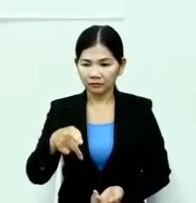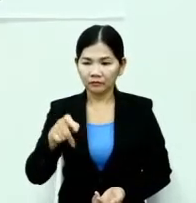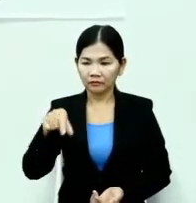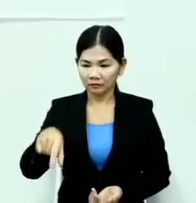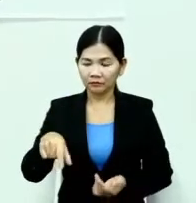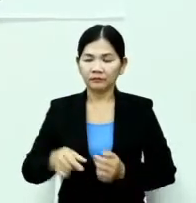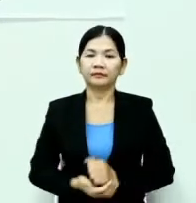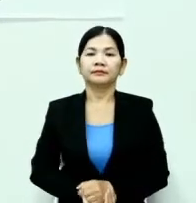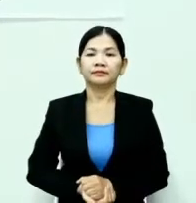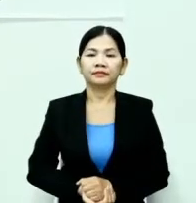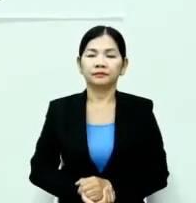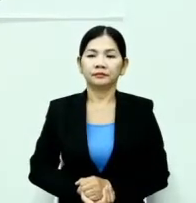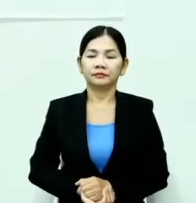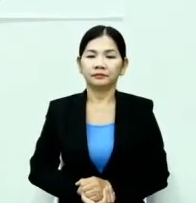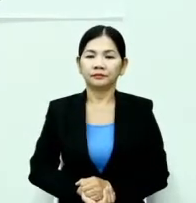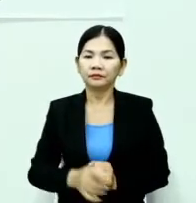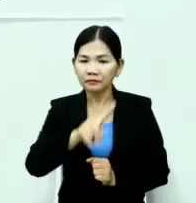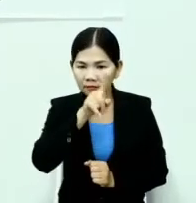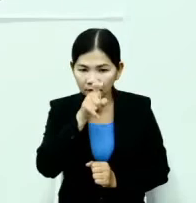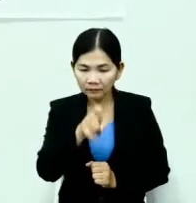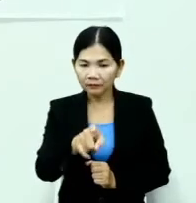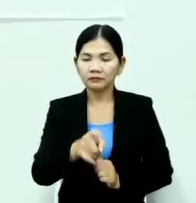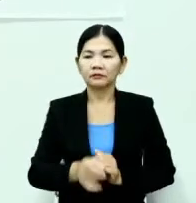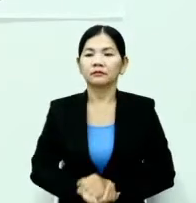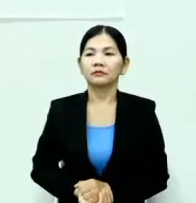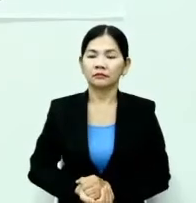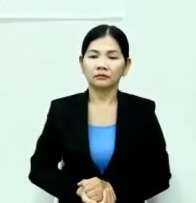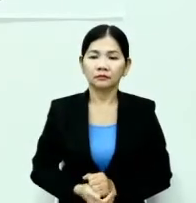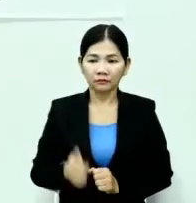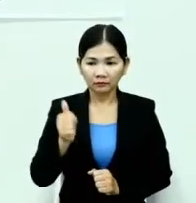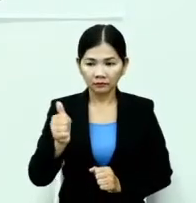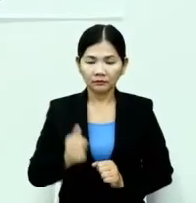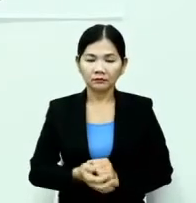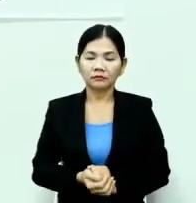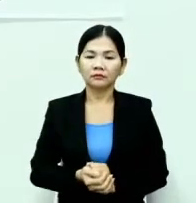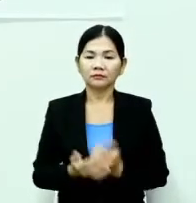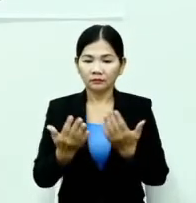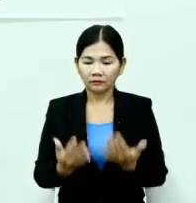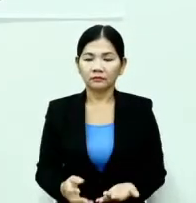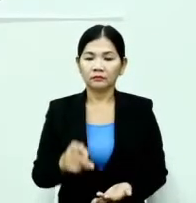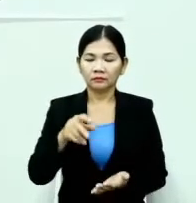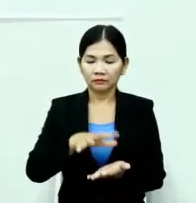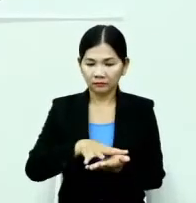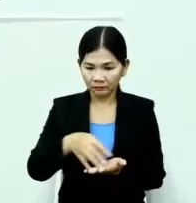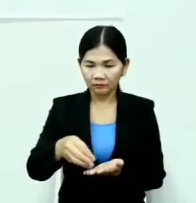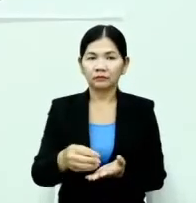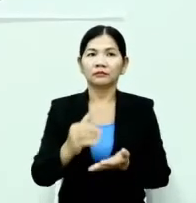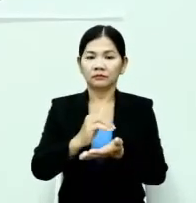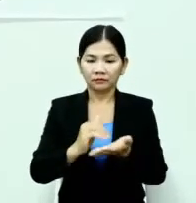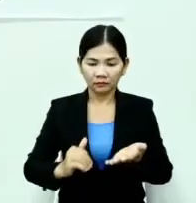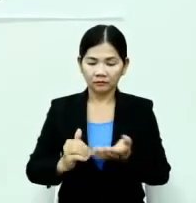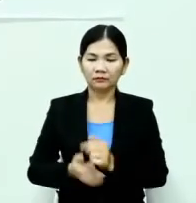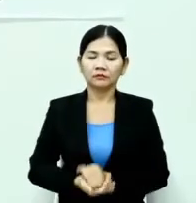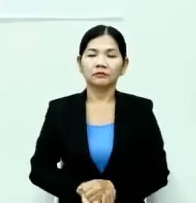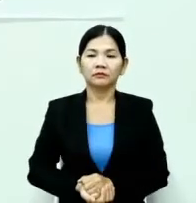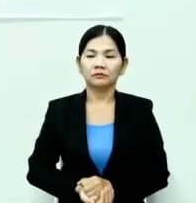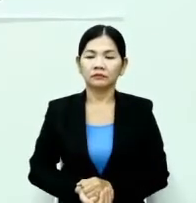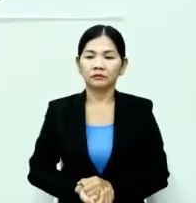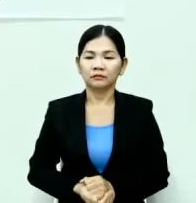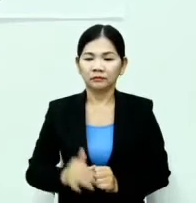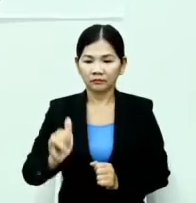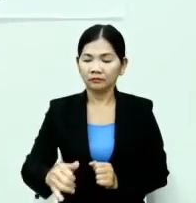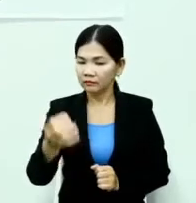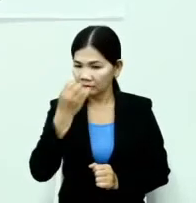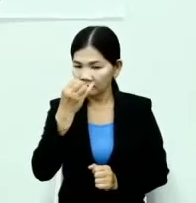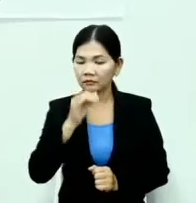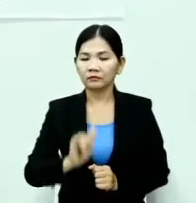1,000 và 1,000 kg nữa con nế. Chà, chẳng cái xua rớt. Chà, là ổn nó cứ xua rớt tổng ngôn nó mình chốc đại nế. Đại nế xa, mình hãy là con mình toàn bán bò